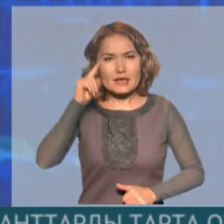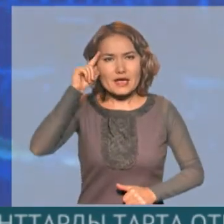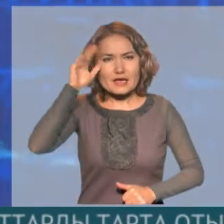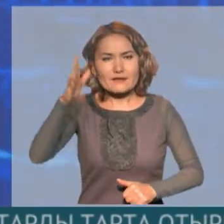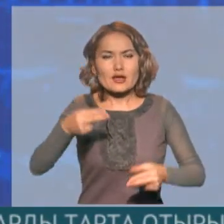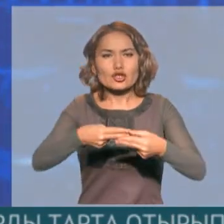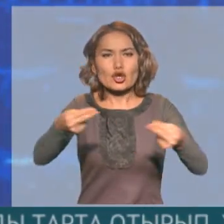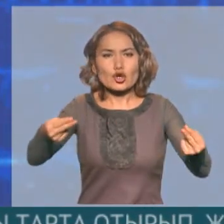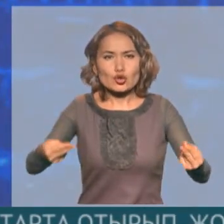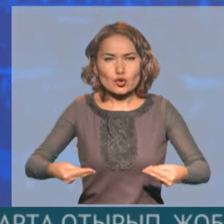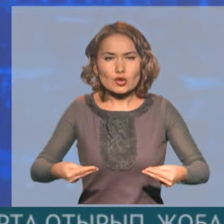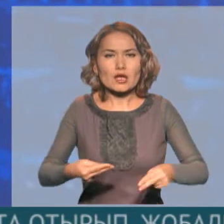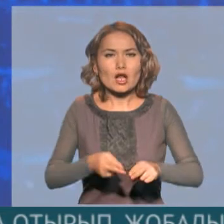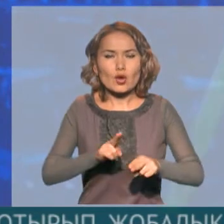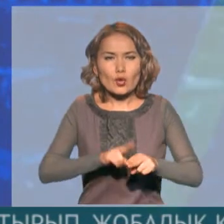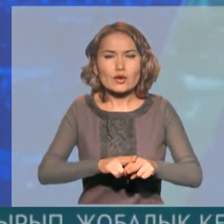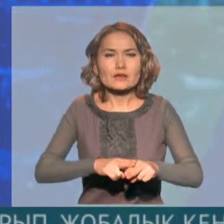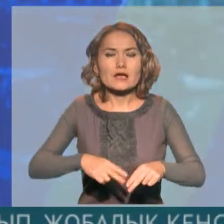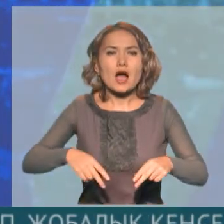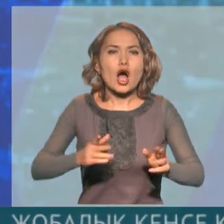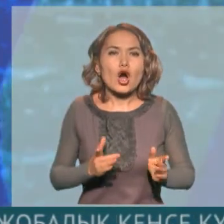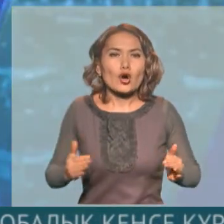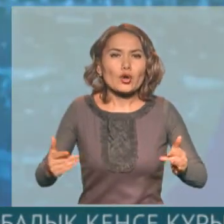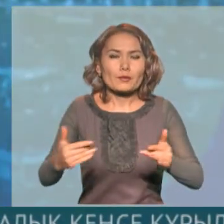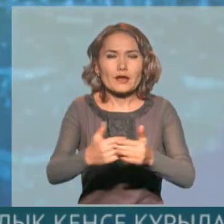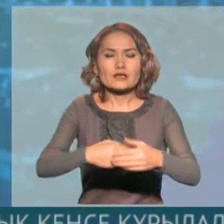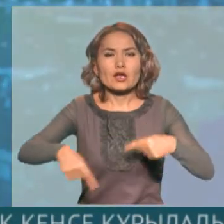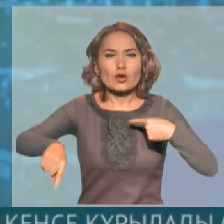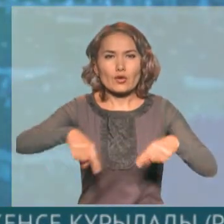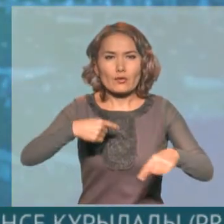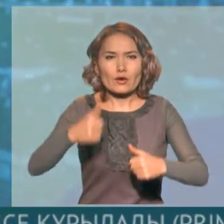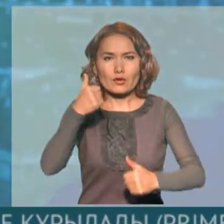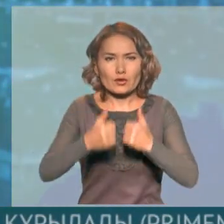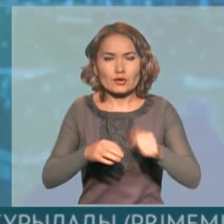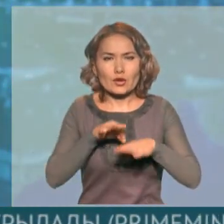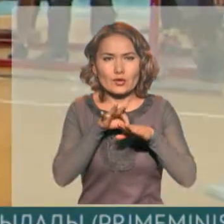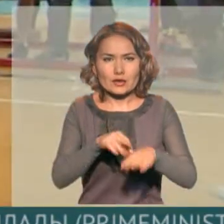өткізді. Елдерге арналған тартыста спорт сайысы осымен екінші рет өтіп отыр.